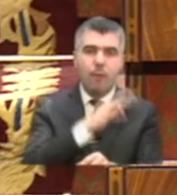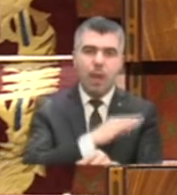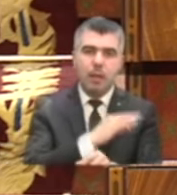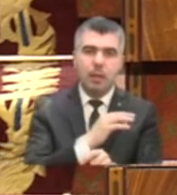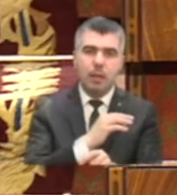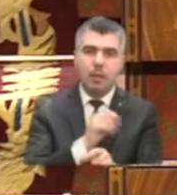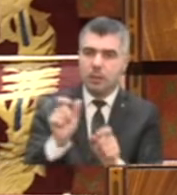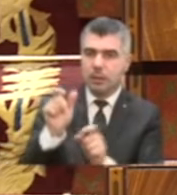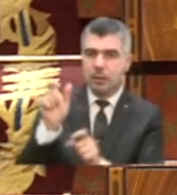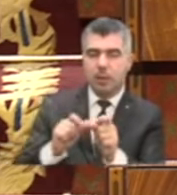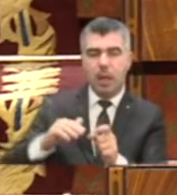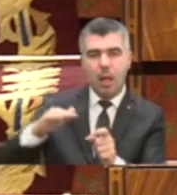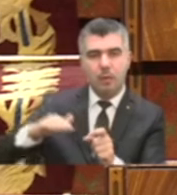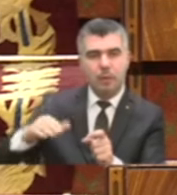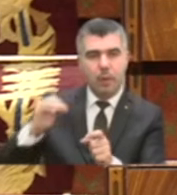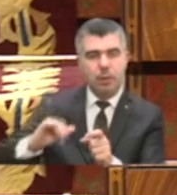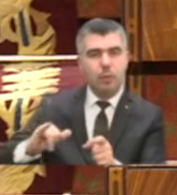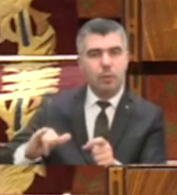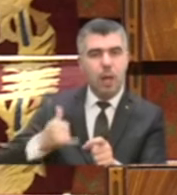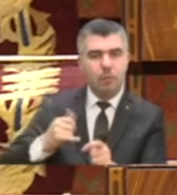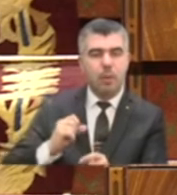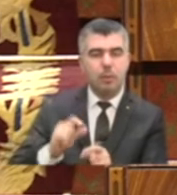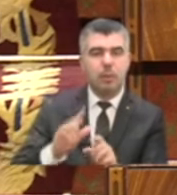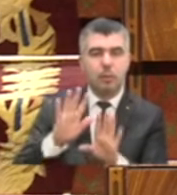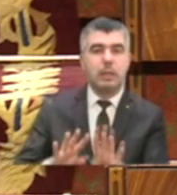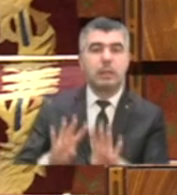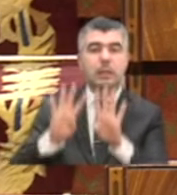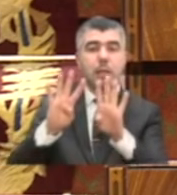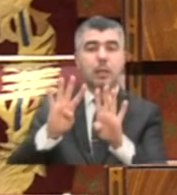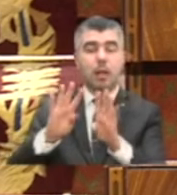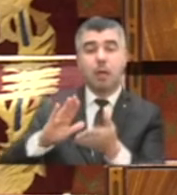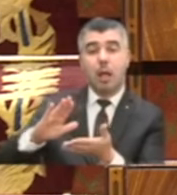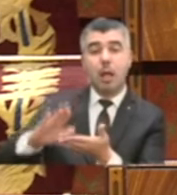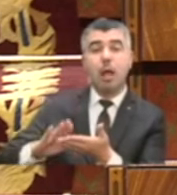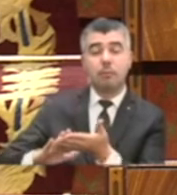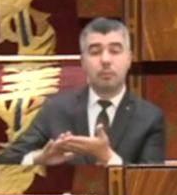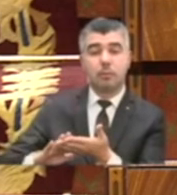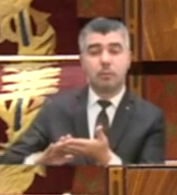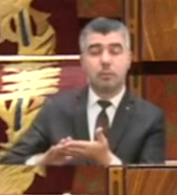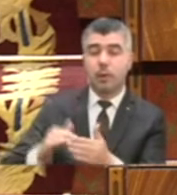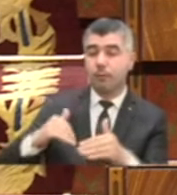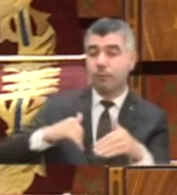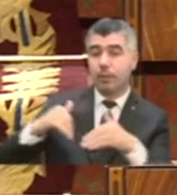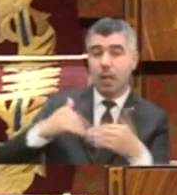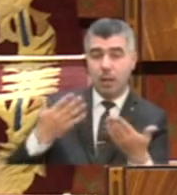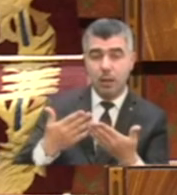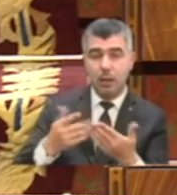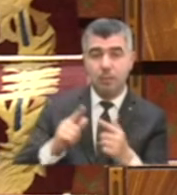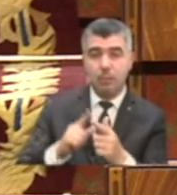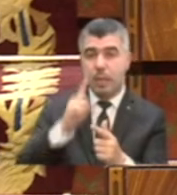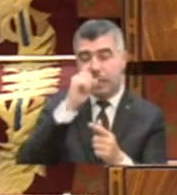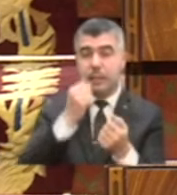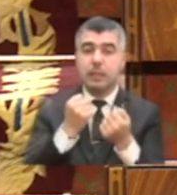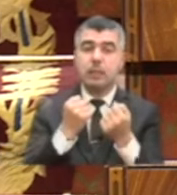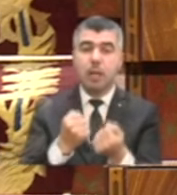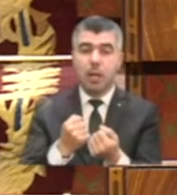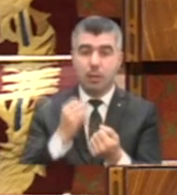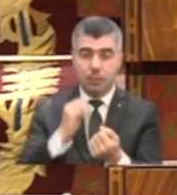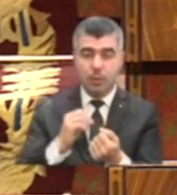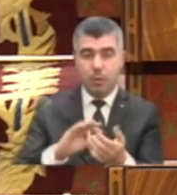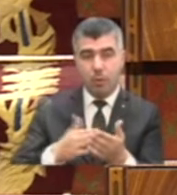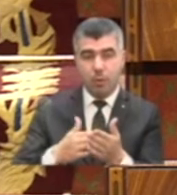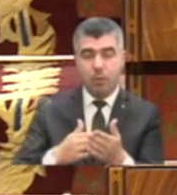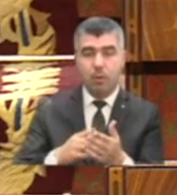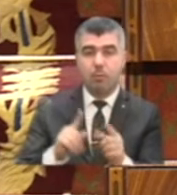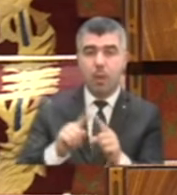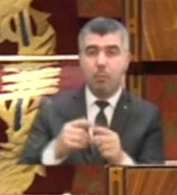الفئة، فإن توقفها عند سن 18 سنة كيجعلها عرضة للشارع، وكيوليو خاطر على أنفسهم أولا، خصوصا إذا كانوا